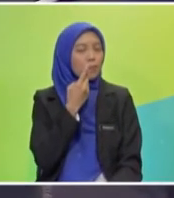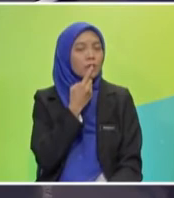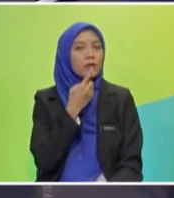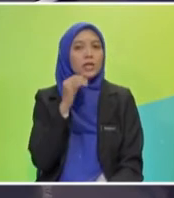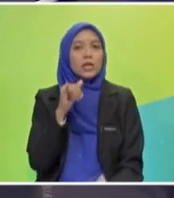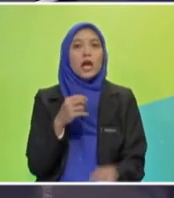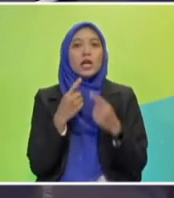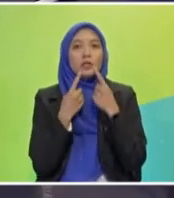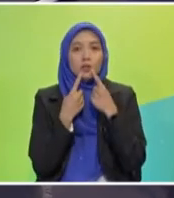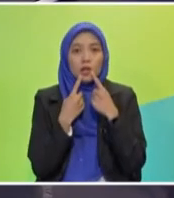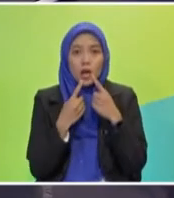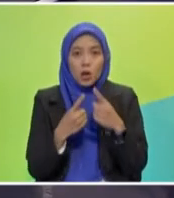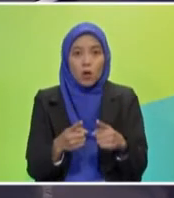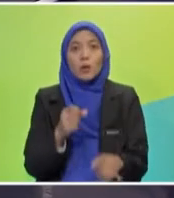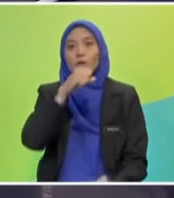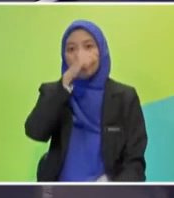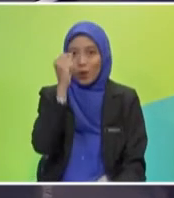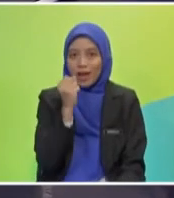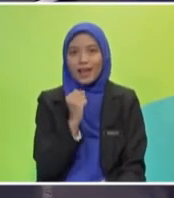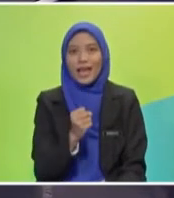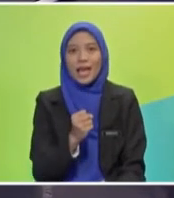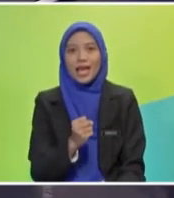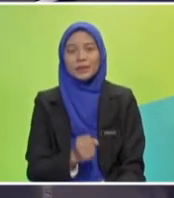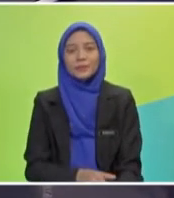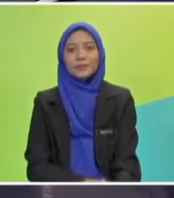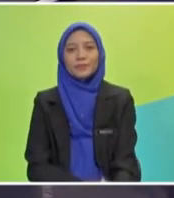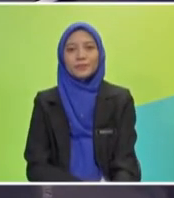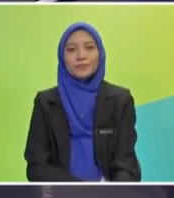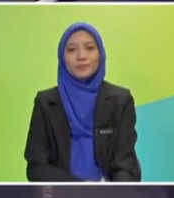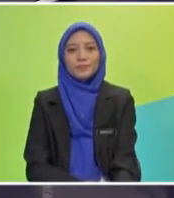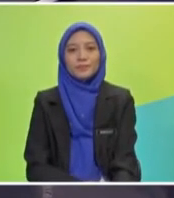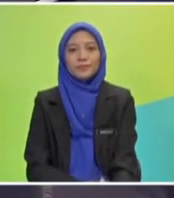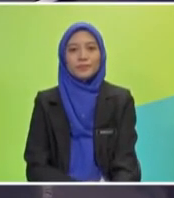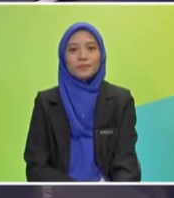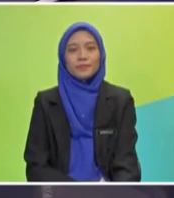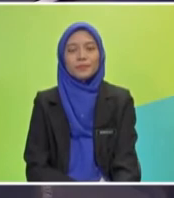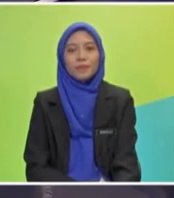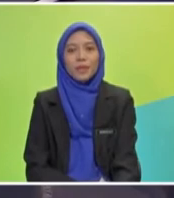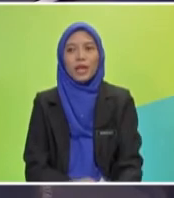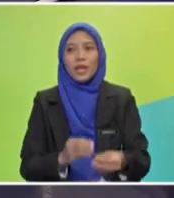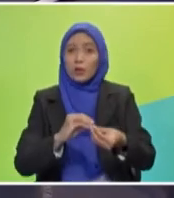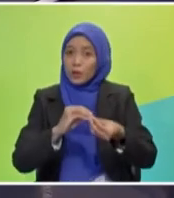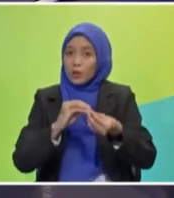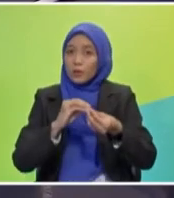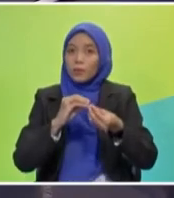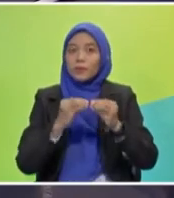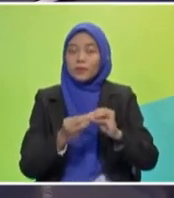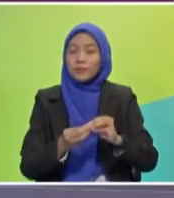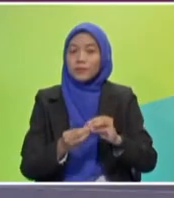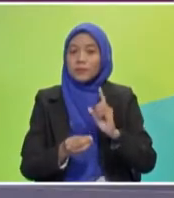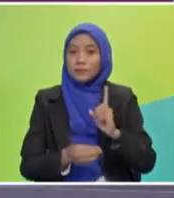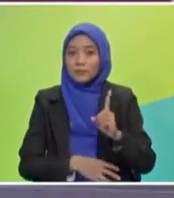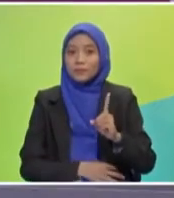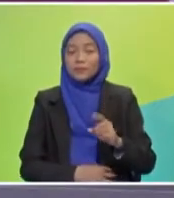menjawab soalan kita. Baik. Saya nak cabut nama yang pertama, cikgu. Okey, silakan Kak Nisa. Nama yang pertama, Kak Nisa